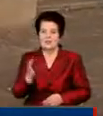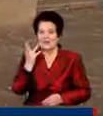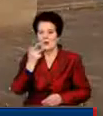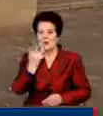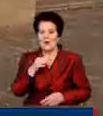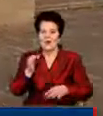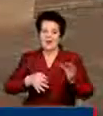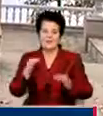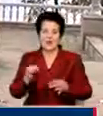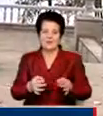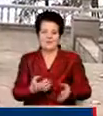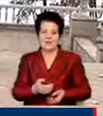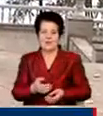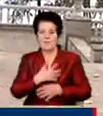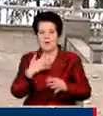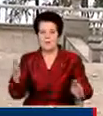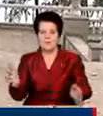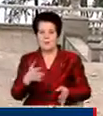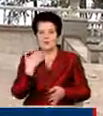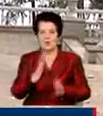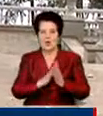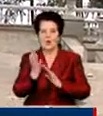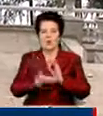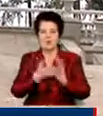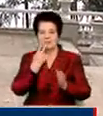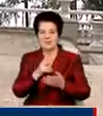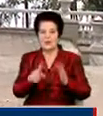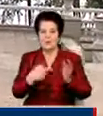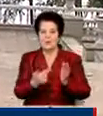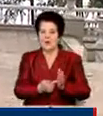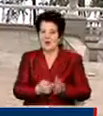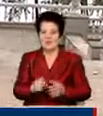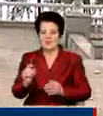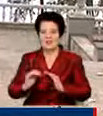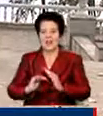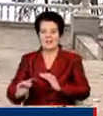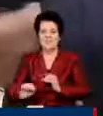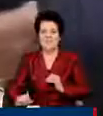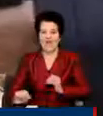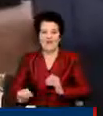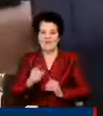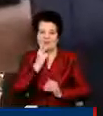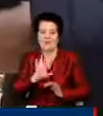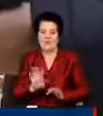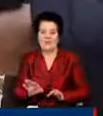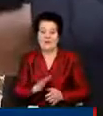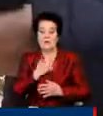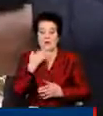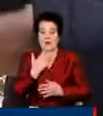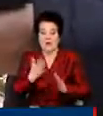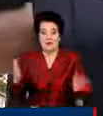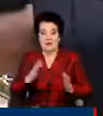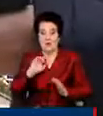care reprezintă toamna. Sunt mai mult copaci aici, putem să vedem pentru că în oraș, în asfalt, ai să găsești culorile astea. De mai bine de un an,